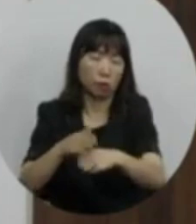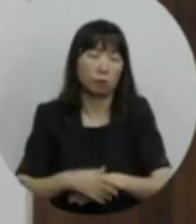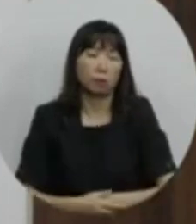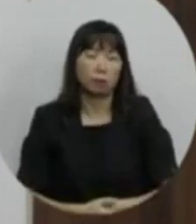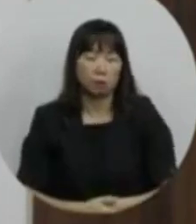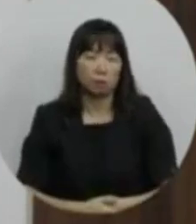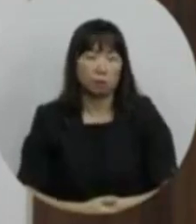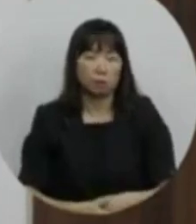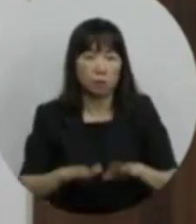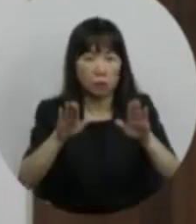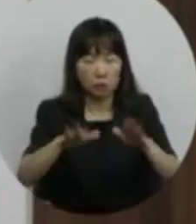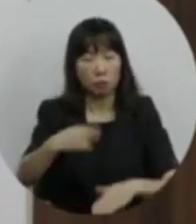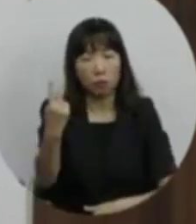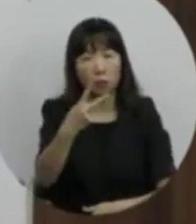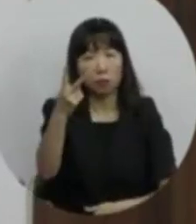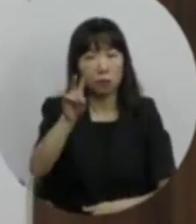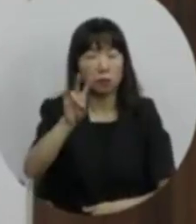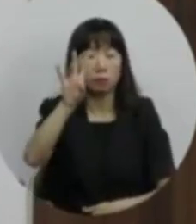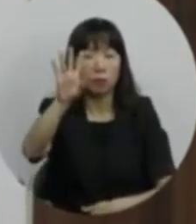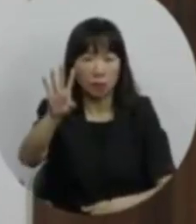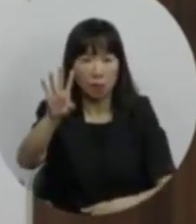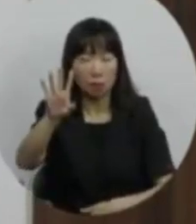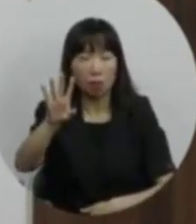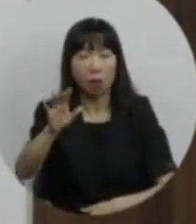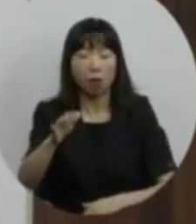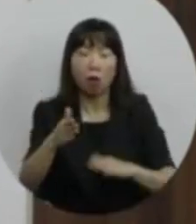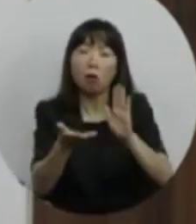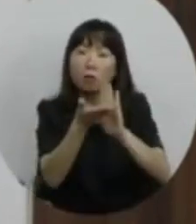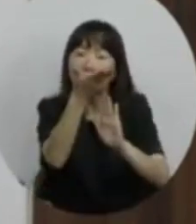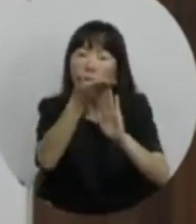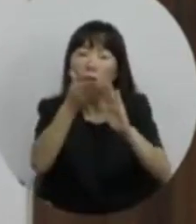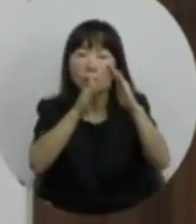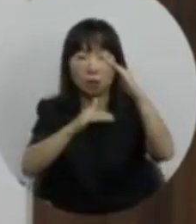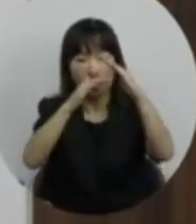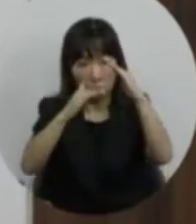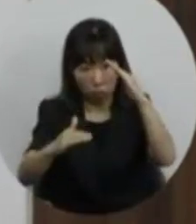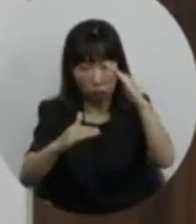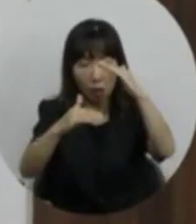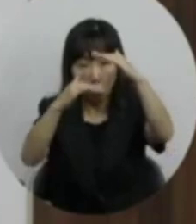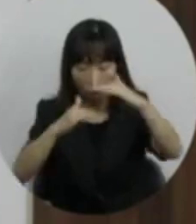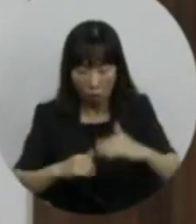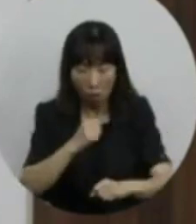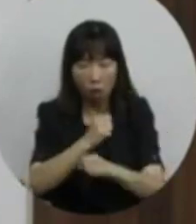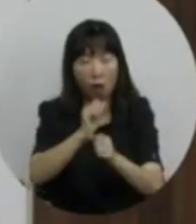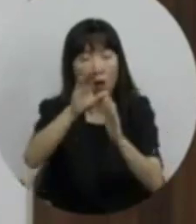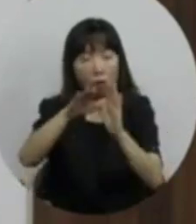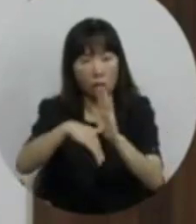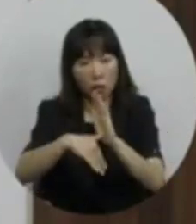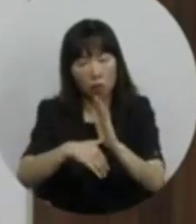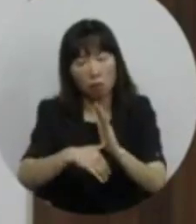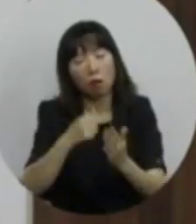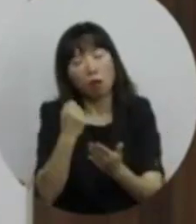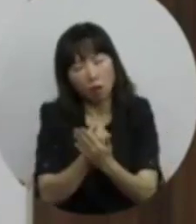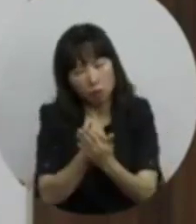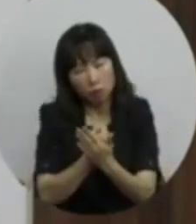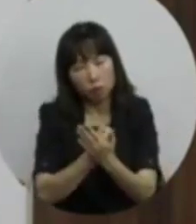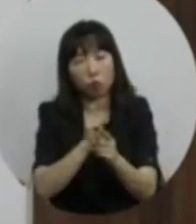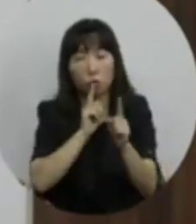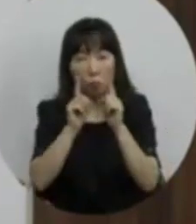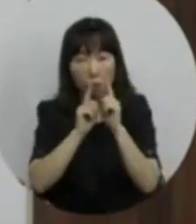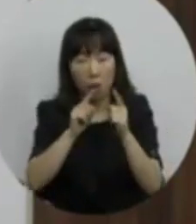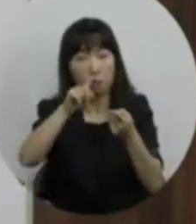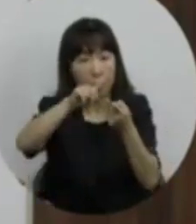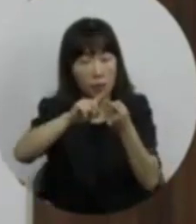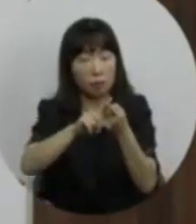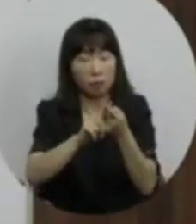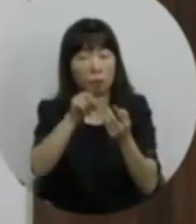이번 2024년 상반기 정례일을 개회함에 있어 몇 가지 아쉽고 안타까운 점이 있어 이에